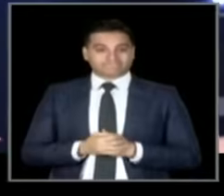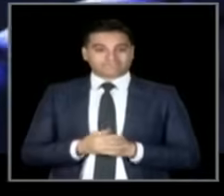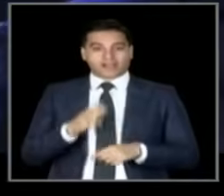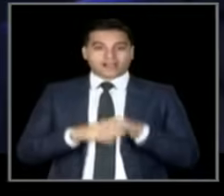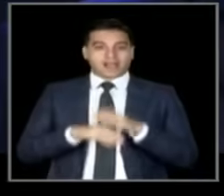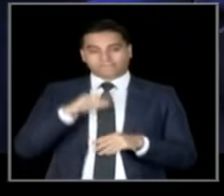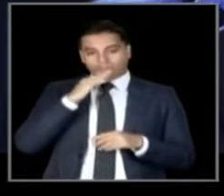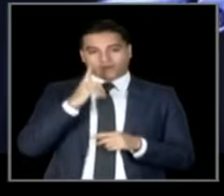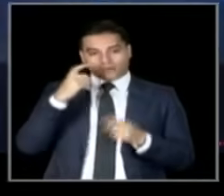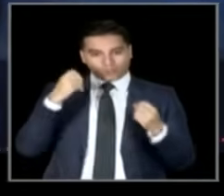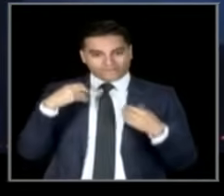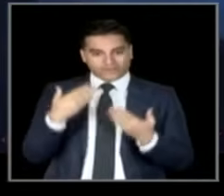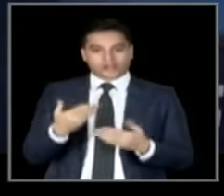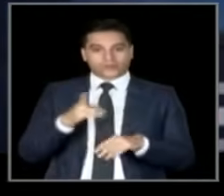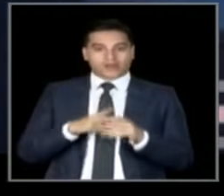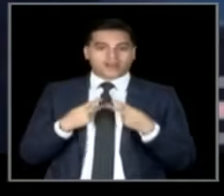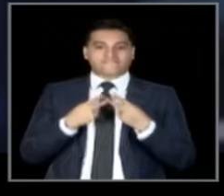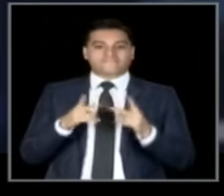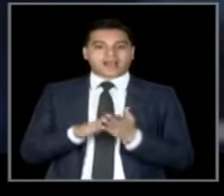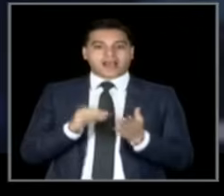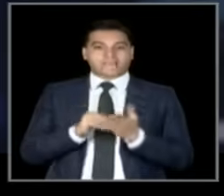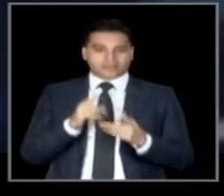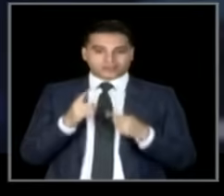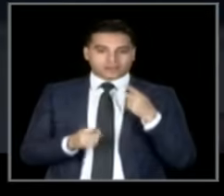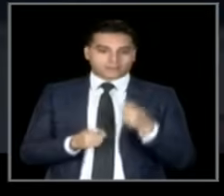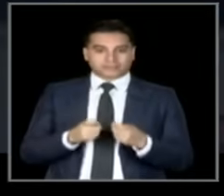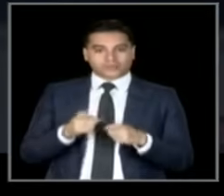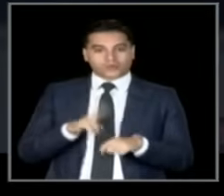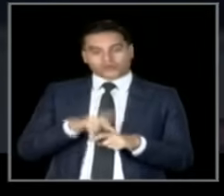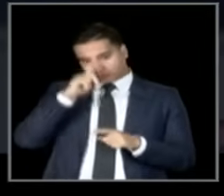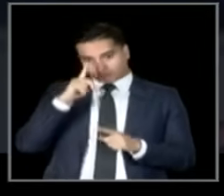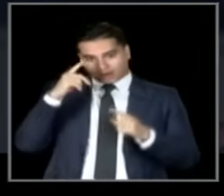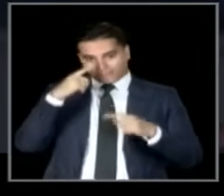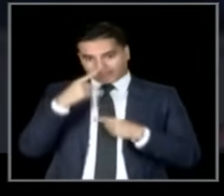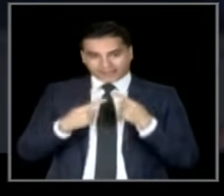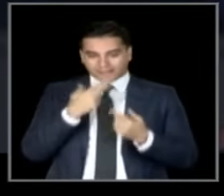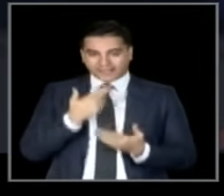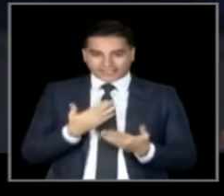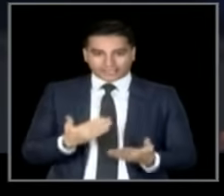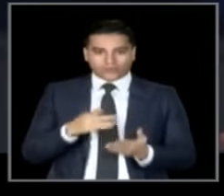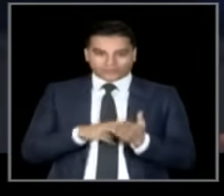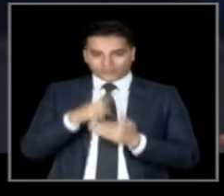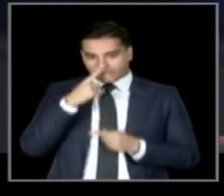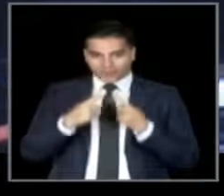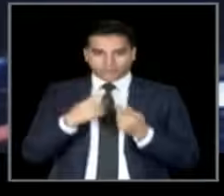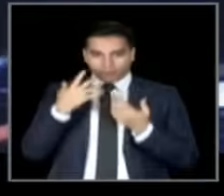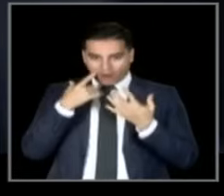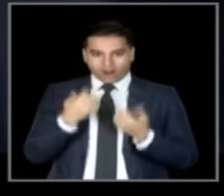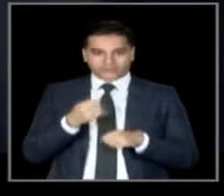الحمد لله ربنا وفقني وقدرت افتتح الهدف الأول في ضربات الجزاء، وإن شاء الله ربنا كملها لنا على خير ونفضل متقدمين وحافظين على